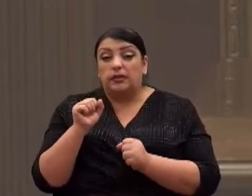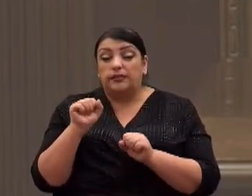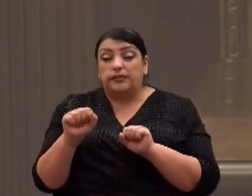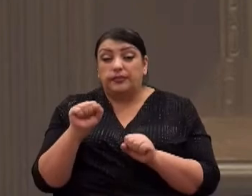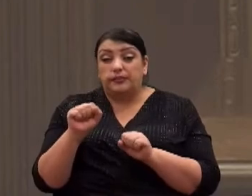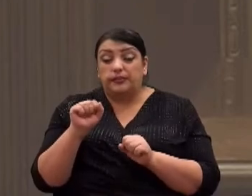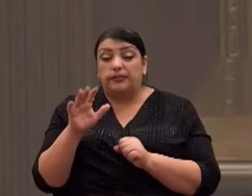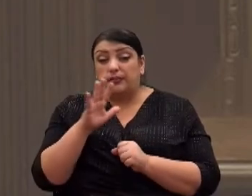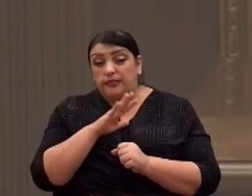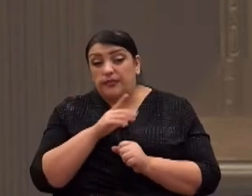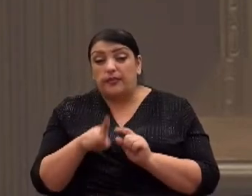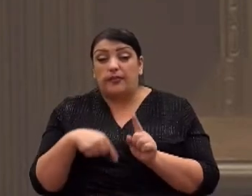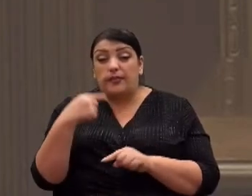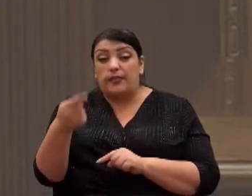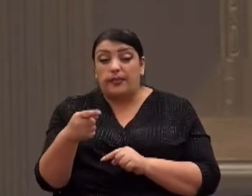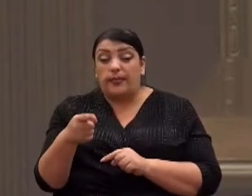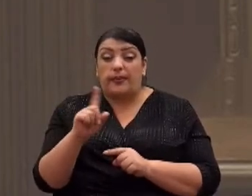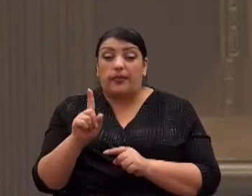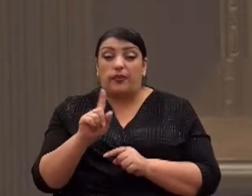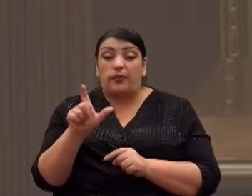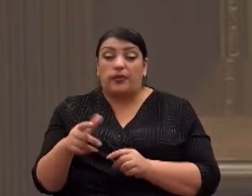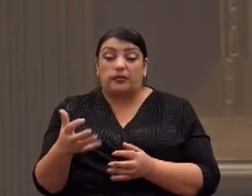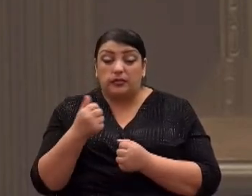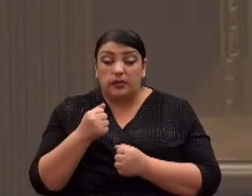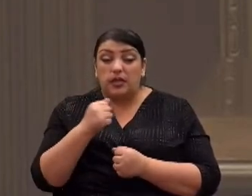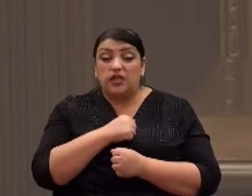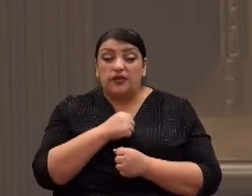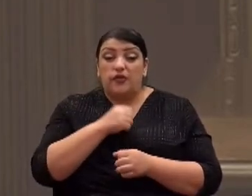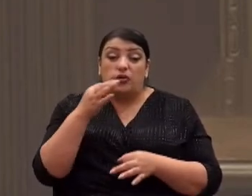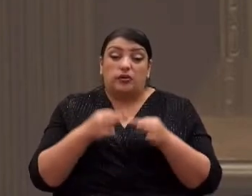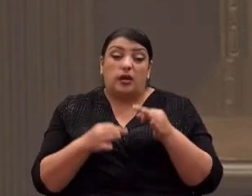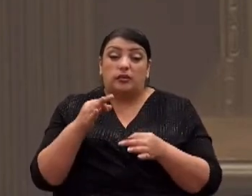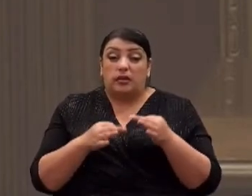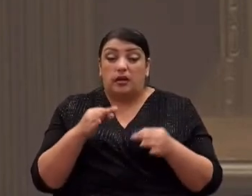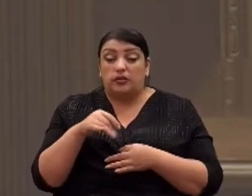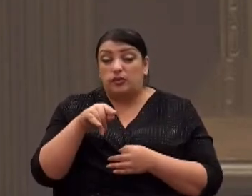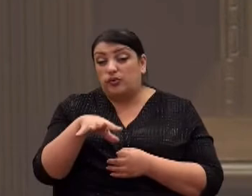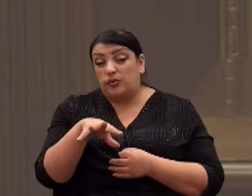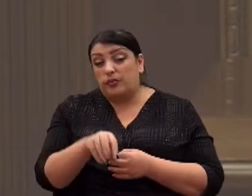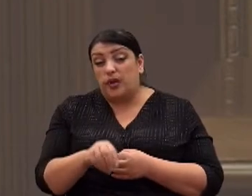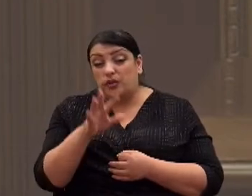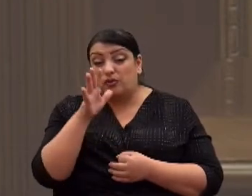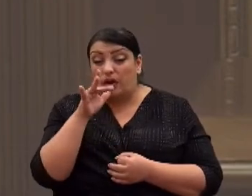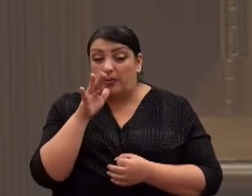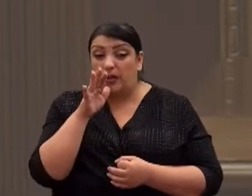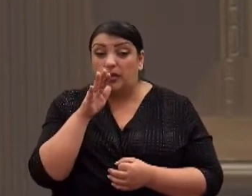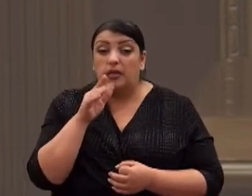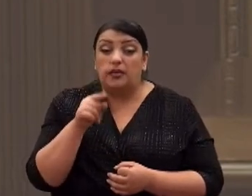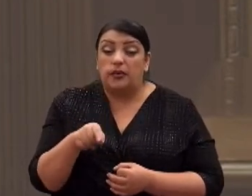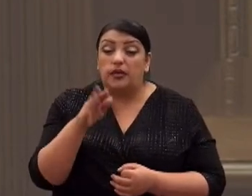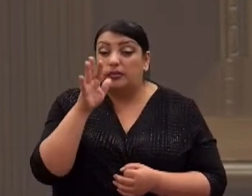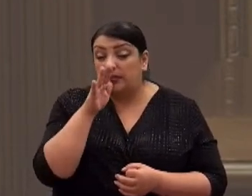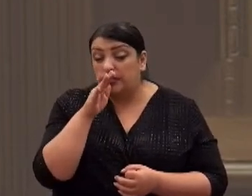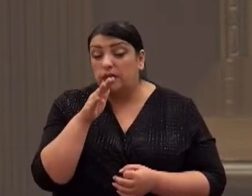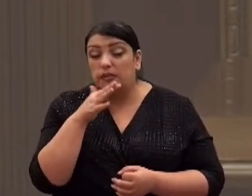տուժողի իրավահաջորդի ընդունելություն զինվորական դատախազությունում, և նշեմ, որ այս պահին